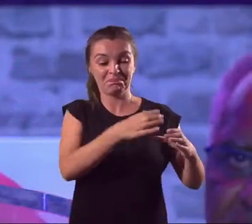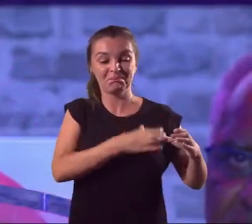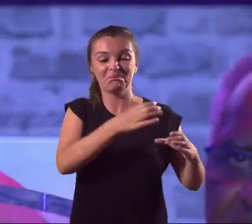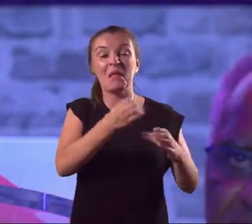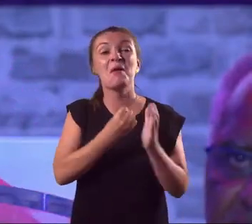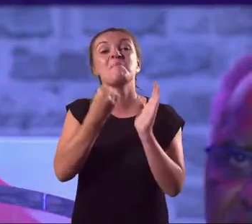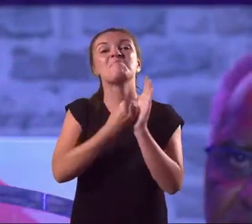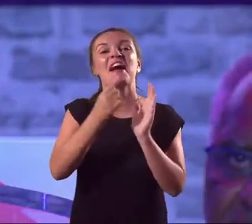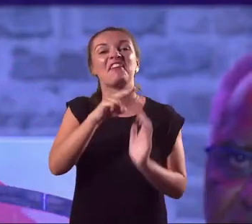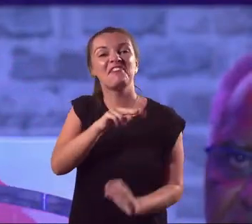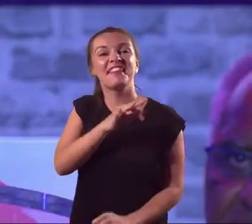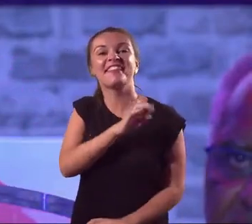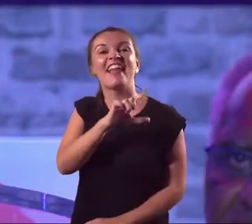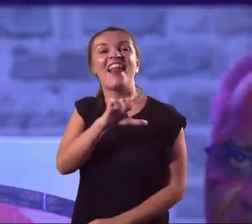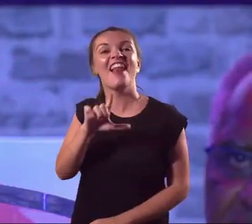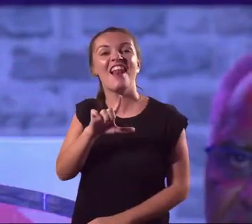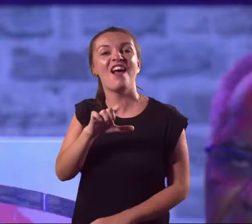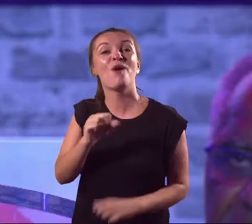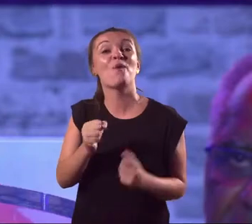Vittel, pour ne pas la nommer,